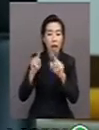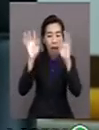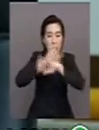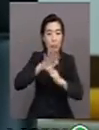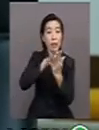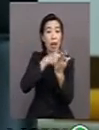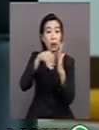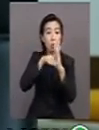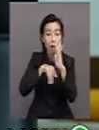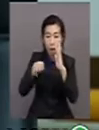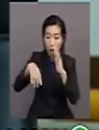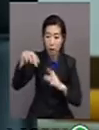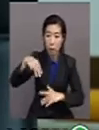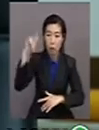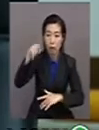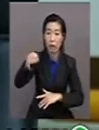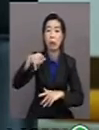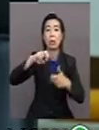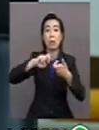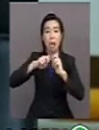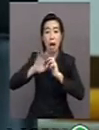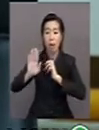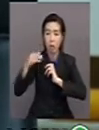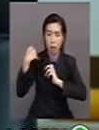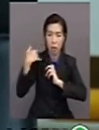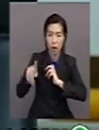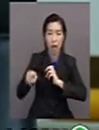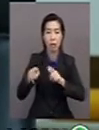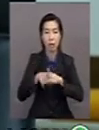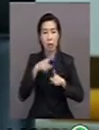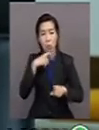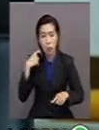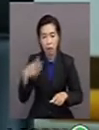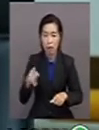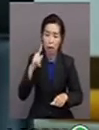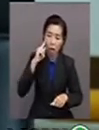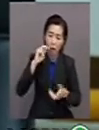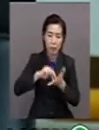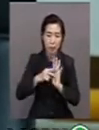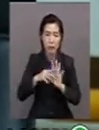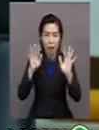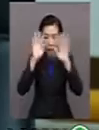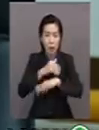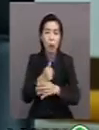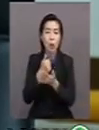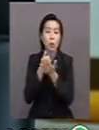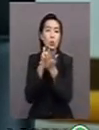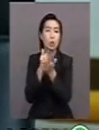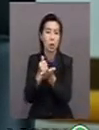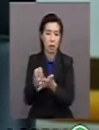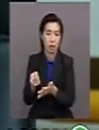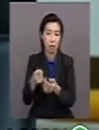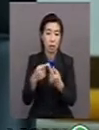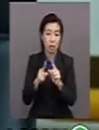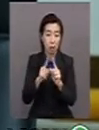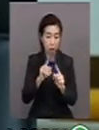ายว่าหน่วยงานนี้มีปัญหานะฮะถ้าส่วนเสียหายหรืออย่างน้อยก็เงินก็ตกอยู่ในกระเป๋านี้นะครับแต่ถ้าเราติดใ